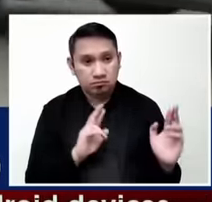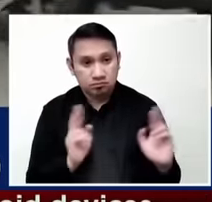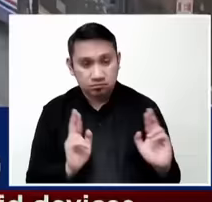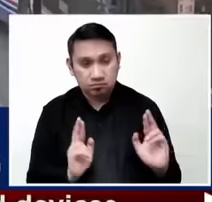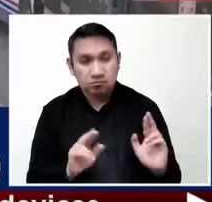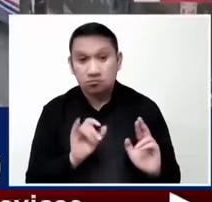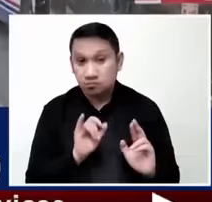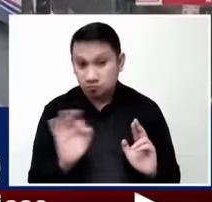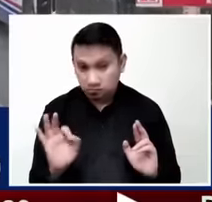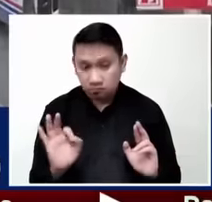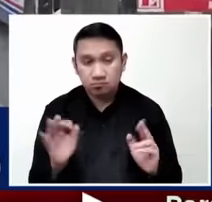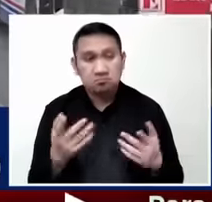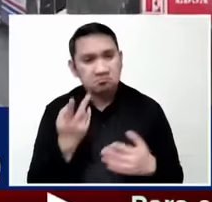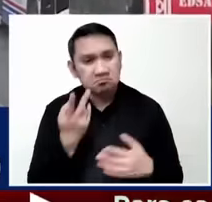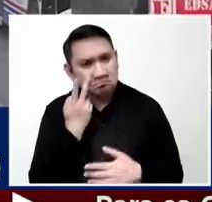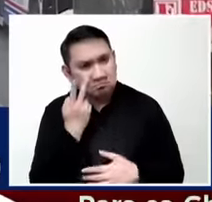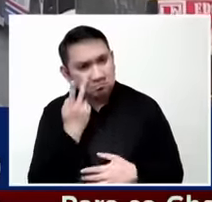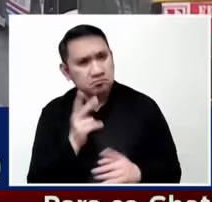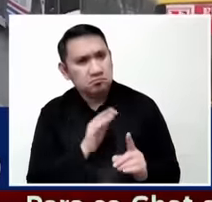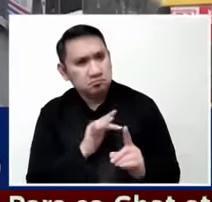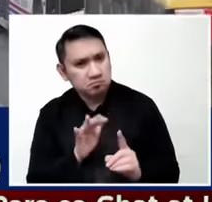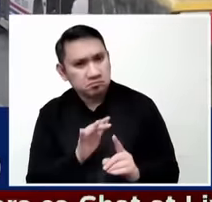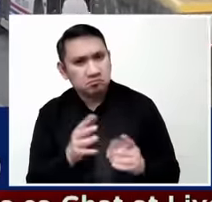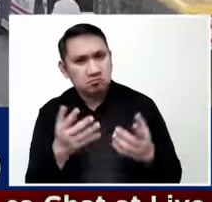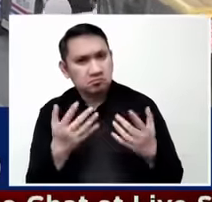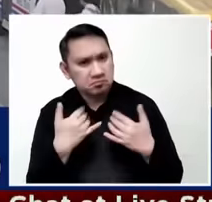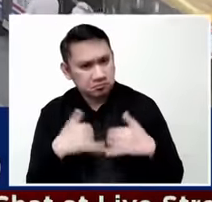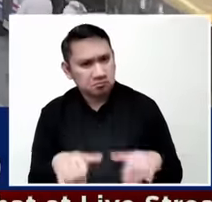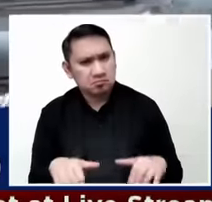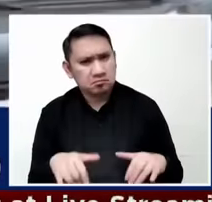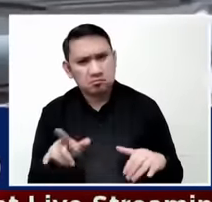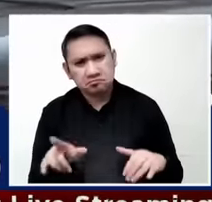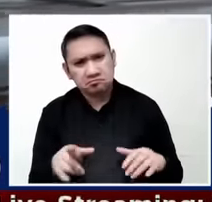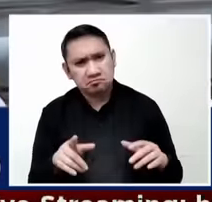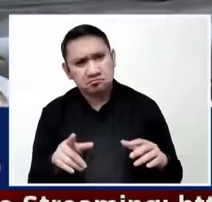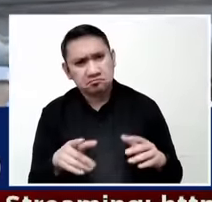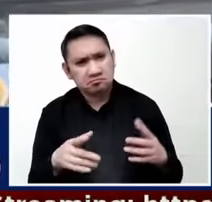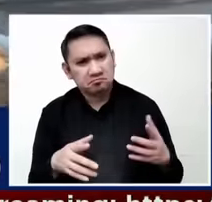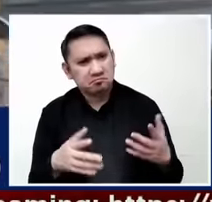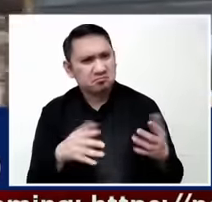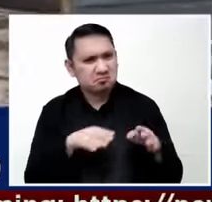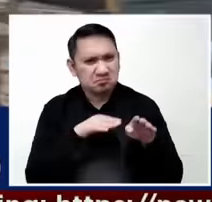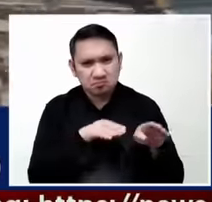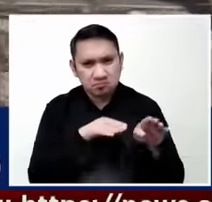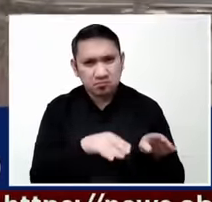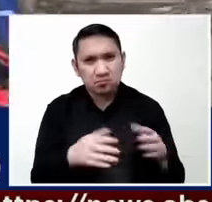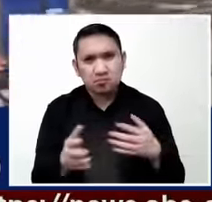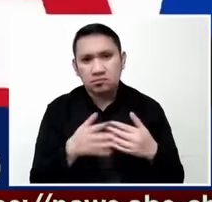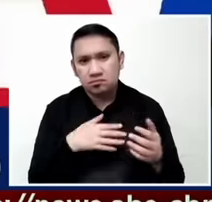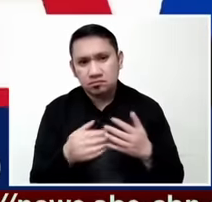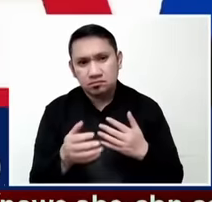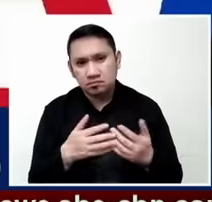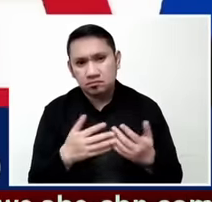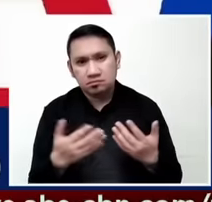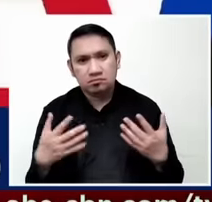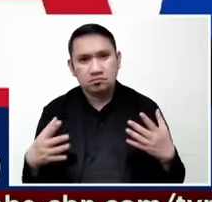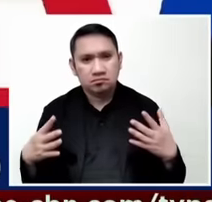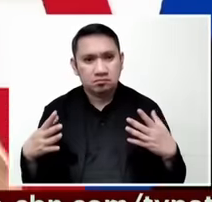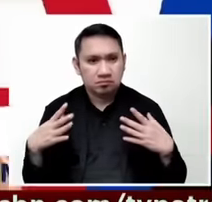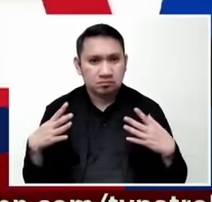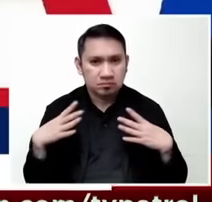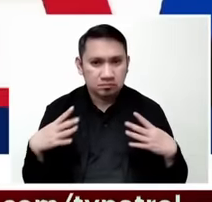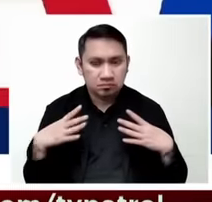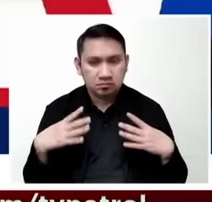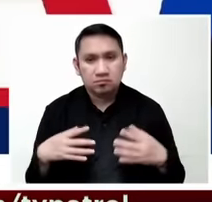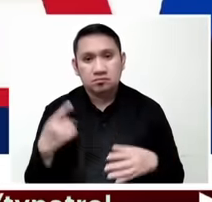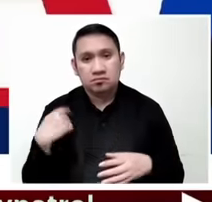sakaling maobserbahan na bumigat palalo ang trapiko pagkatapos nitong paparating na long holiday. Medyo advance lang po